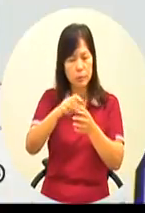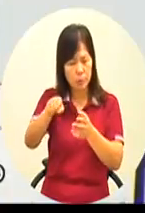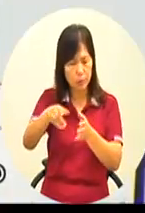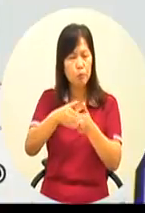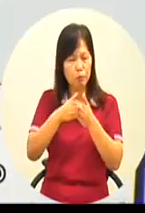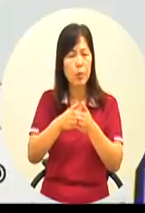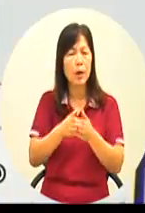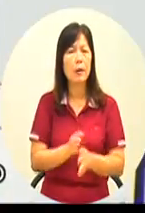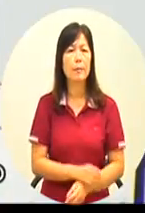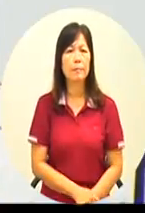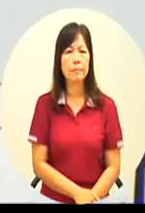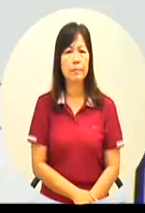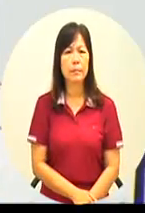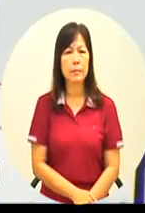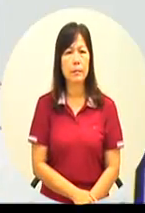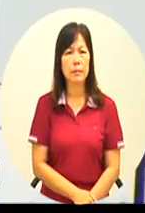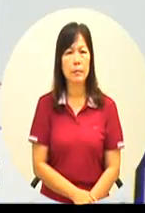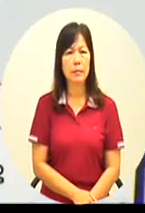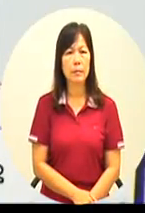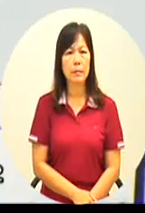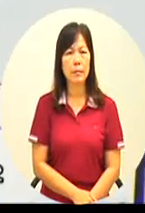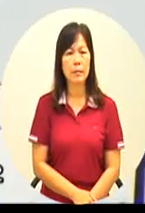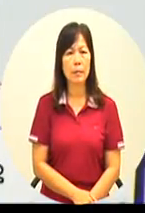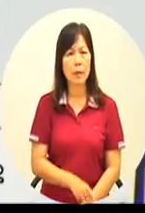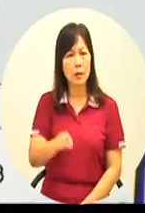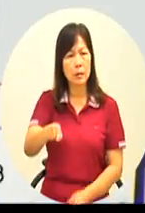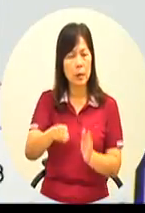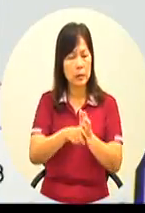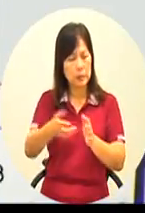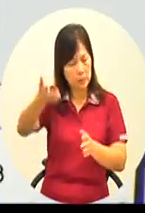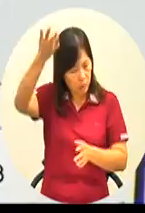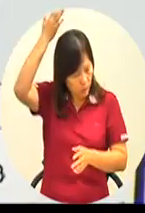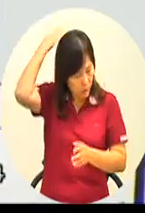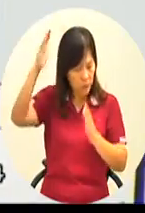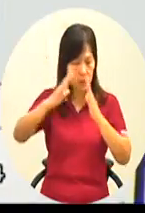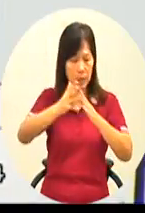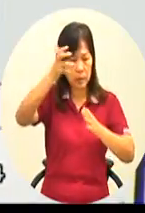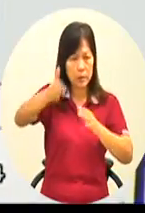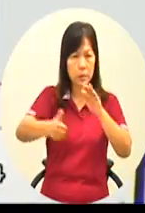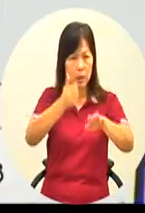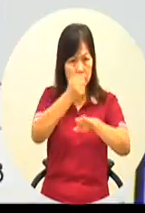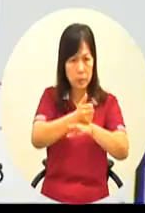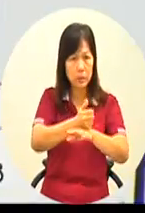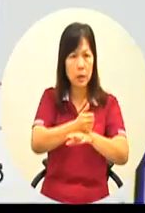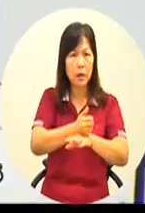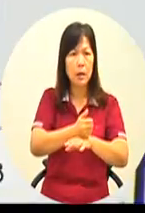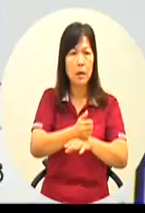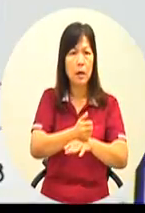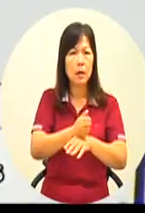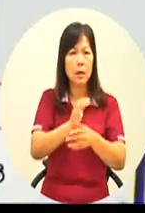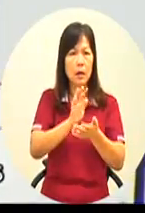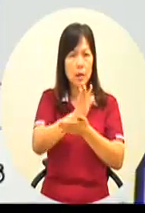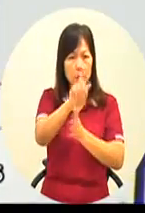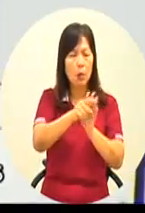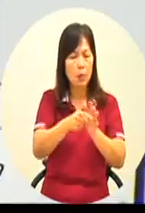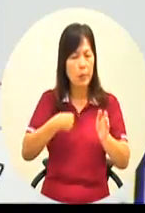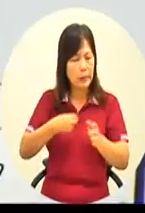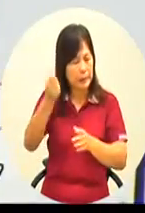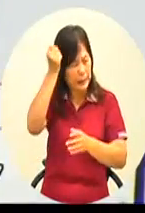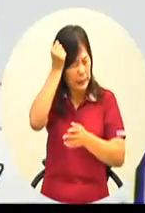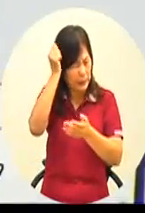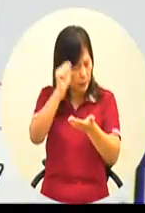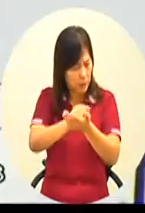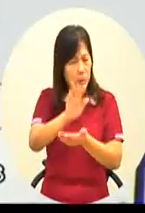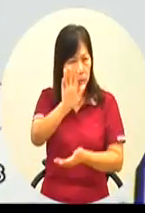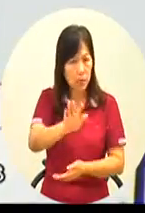子了，毕竟这个其实是从过去市长上任市长以来，好，那时候我还印象很深刻，好，就